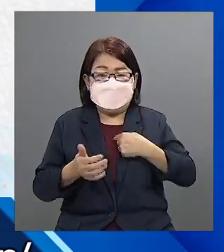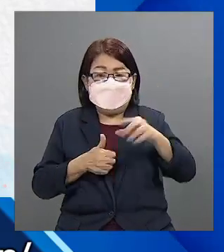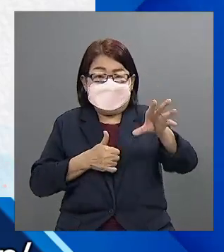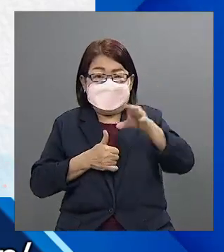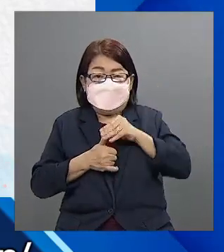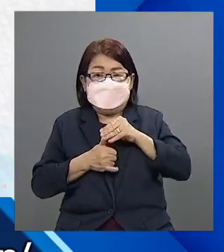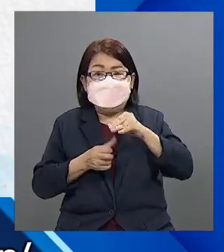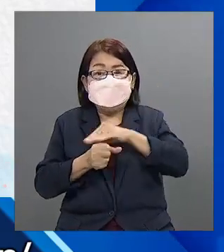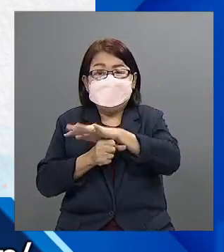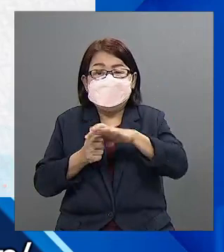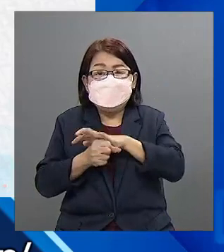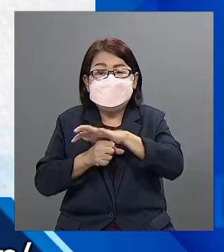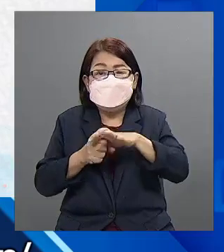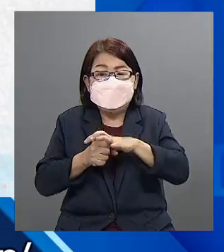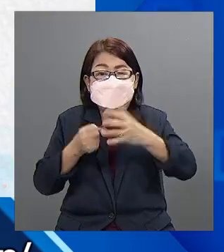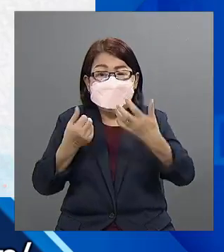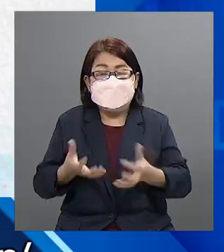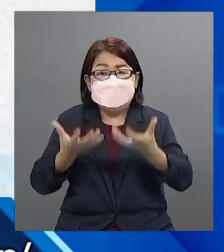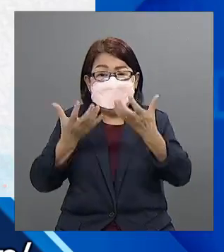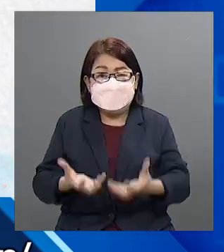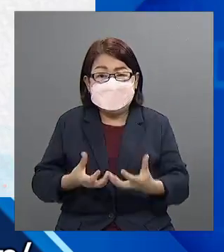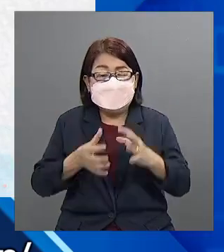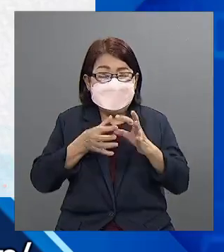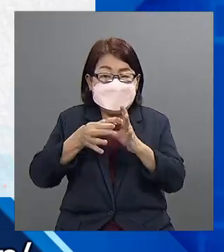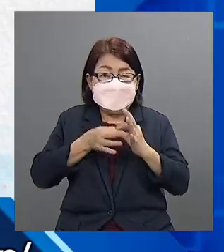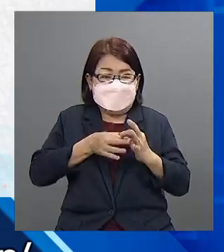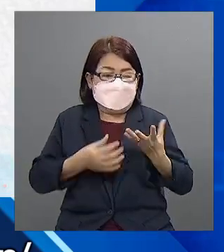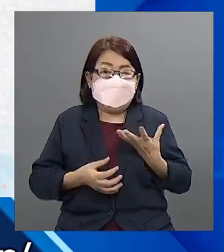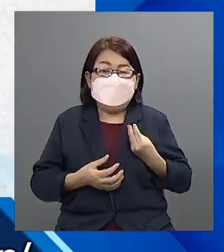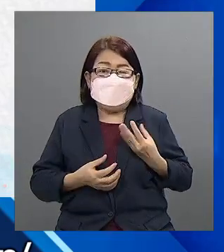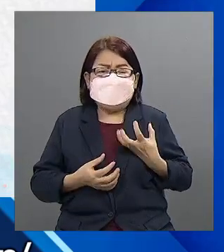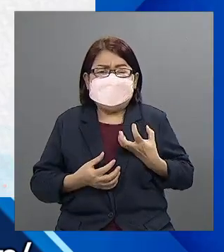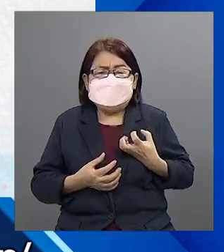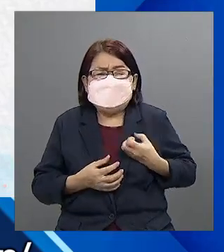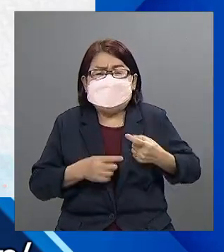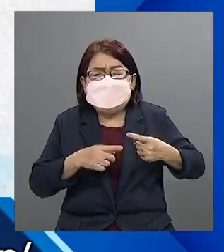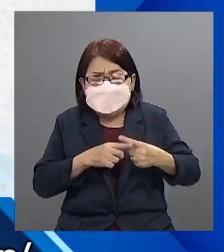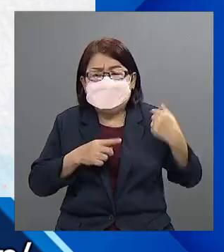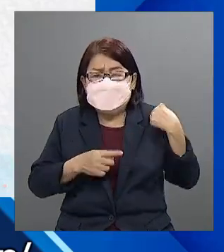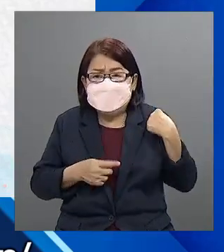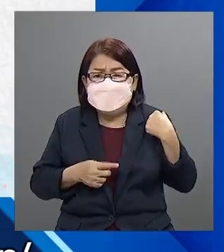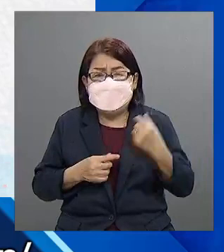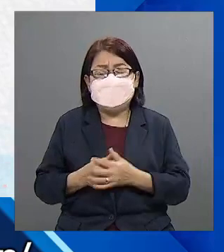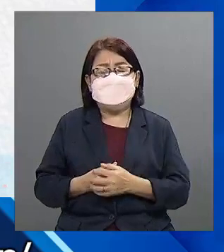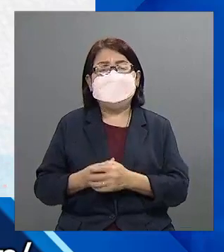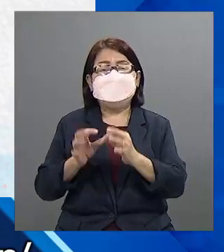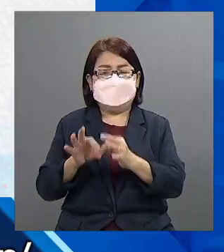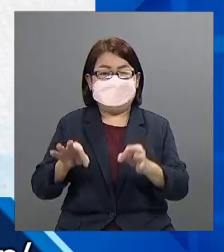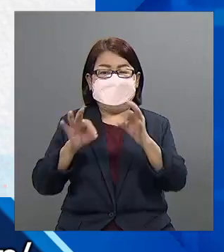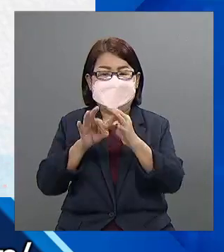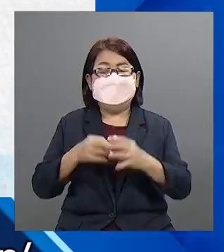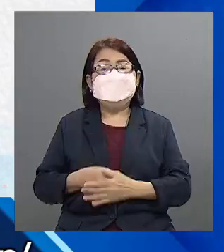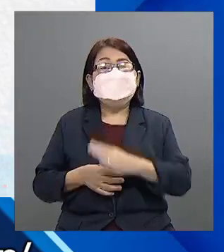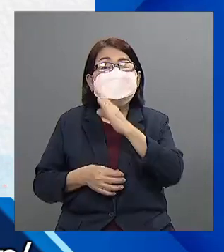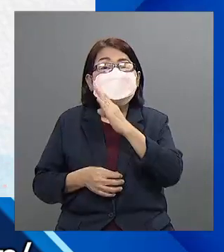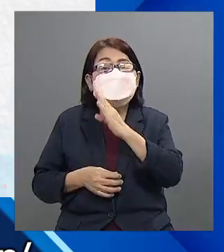ไหนมีเรื่องของกล้ามเนื้อหัวใจอักเสบด้วยไหมอันนี้คือสิ่งที่สำคัญก็คือที่เรากลัวก็คือถ้าเรามีภาวะ